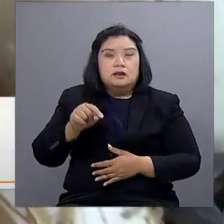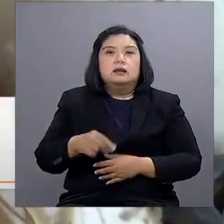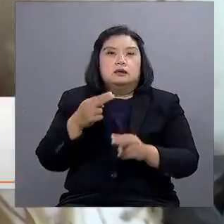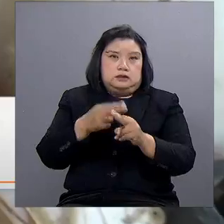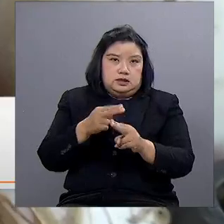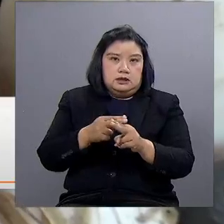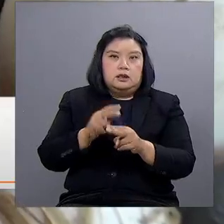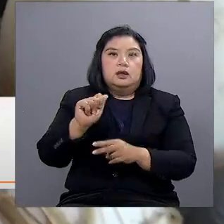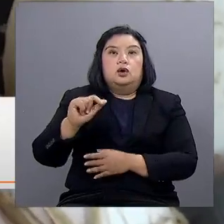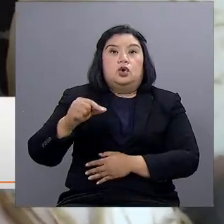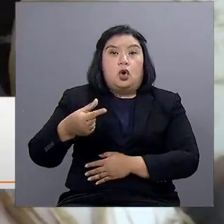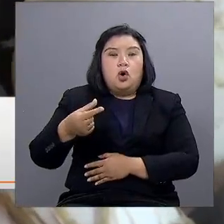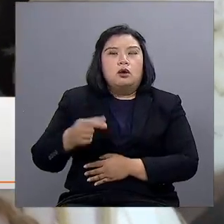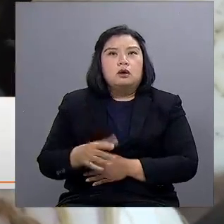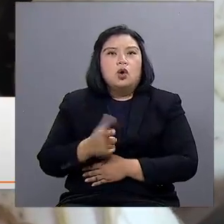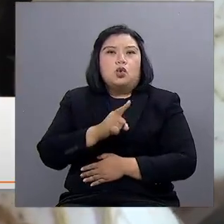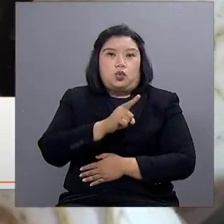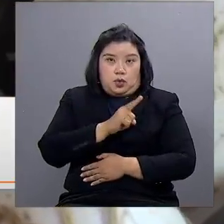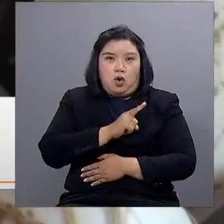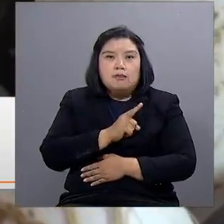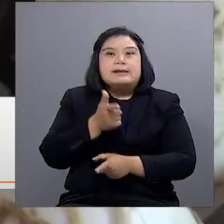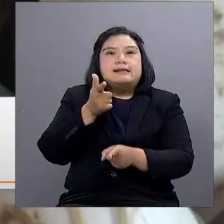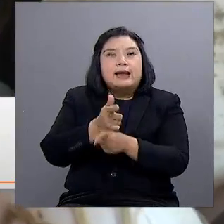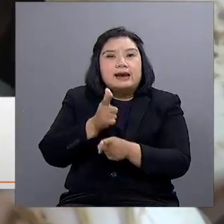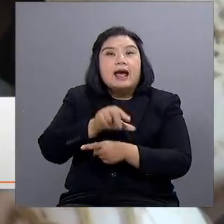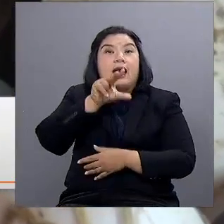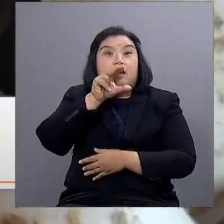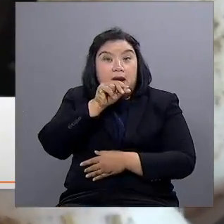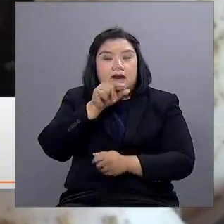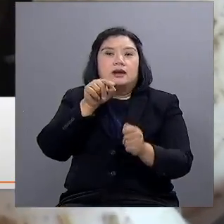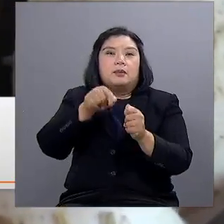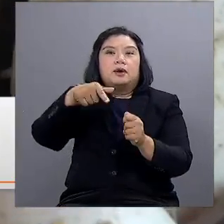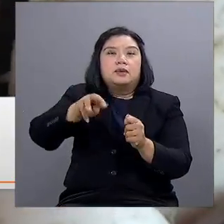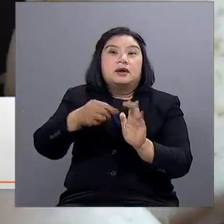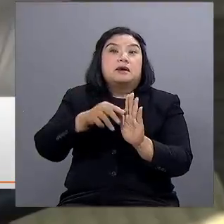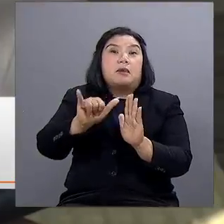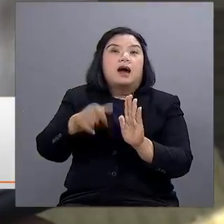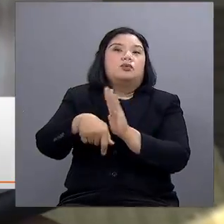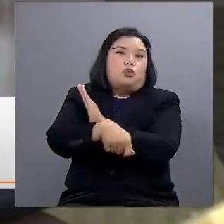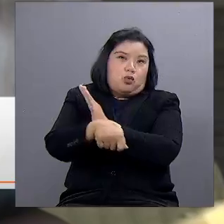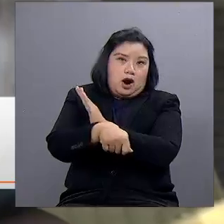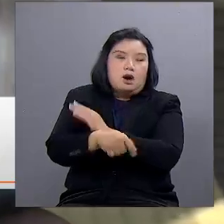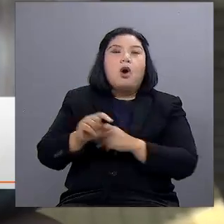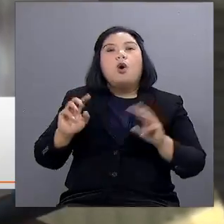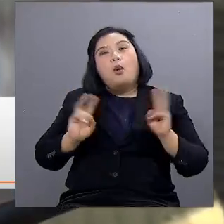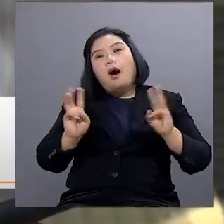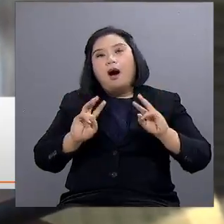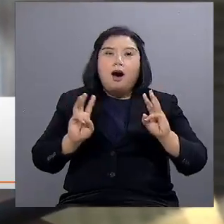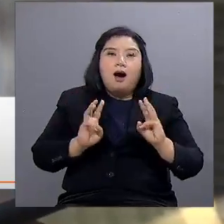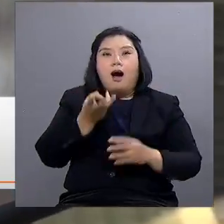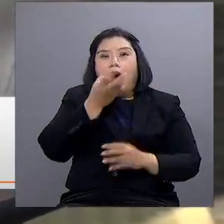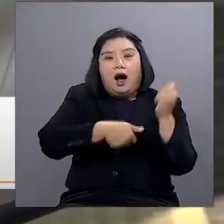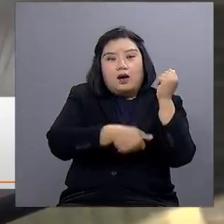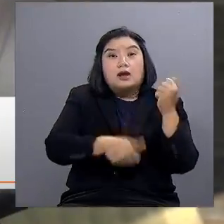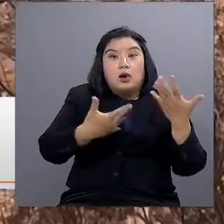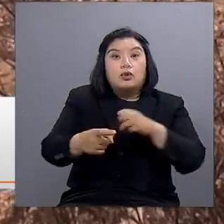มลเป็นชาวนาที่ตำบลดงใหญ่อำเภอพิมายนครราชสีมาเขาใช้เวลาว่างหลังการทำนาเลี้ยงเป็ดเอาไว้เก็บข